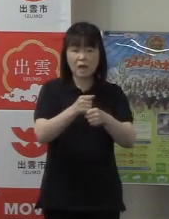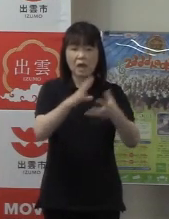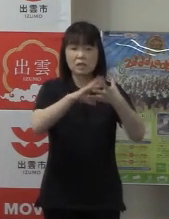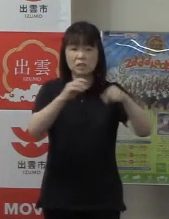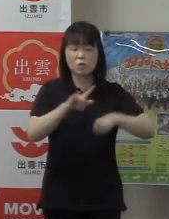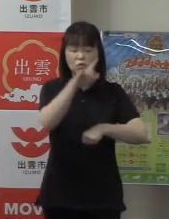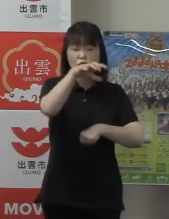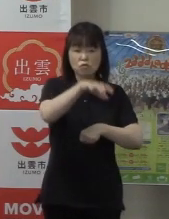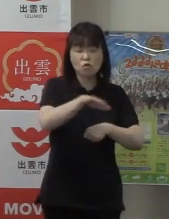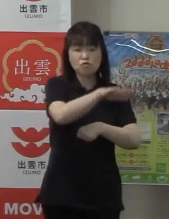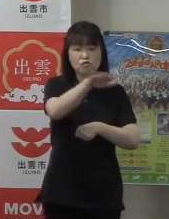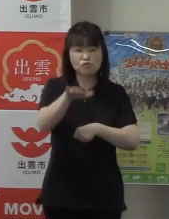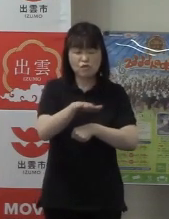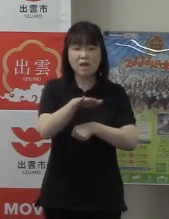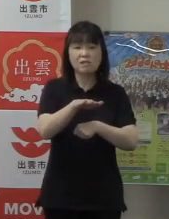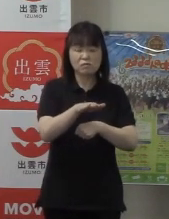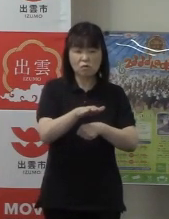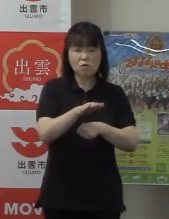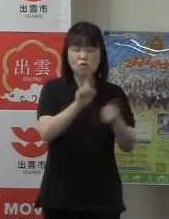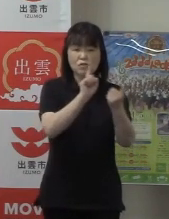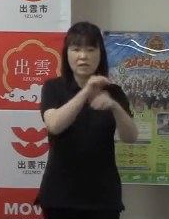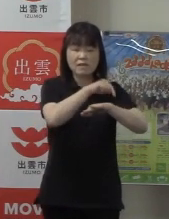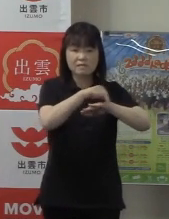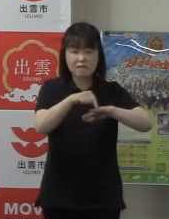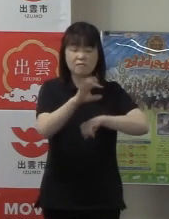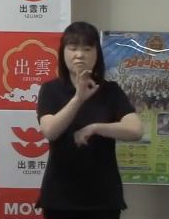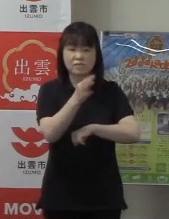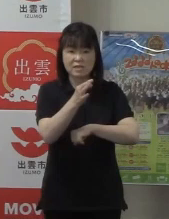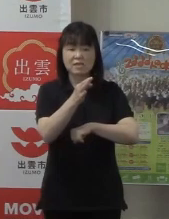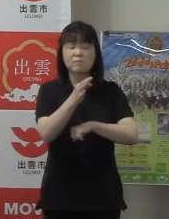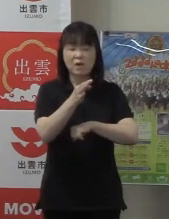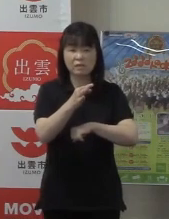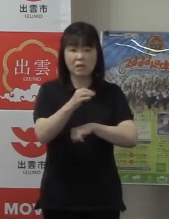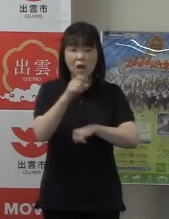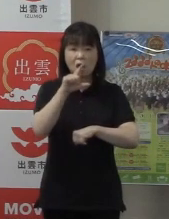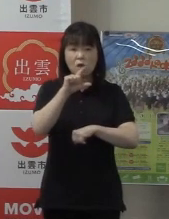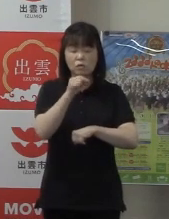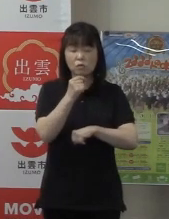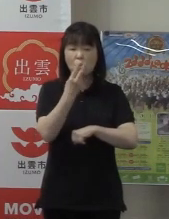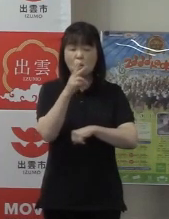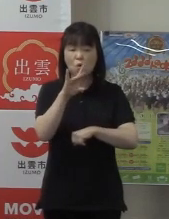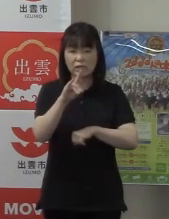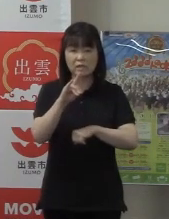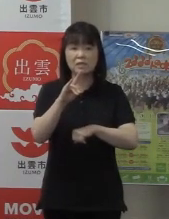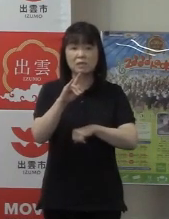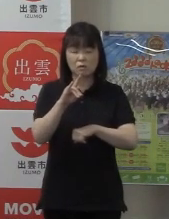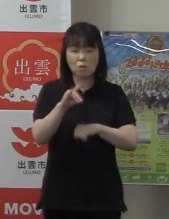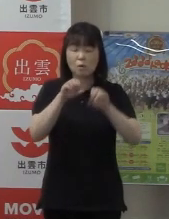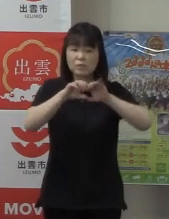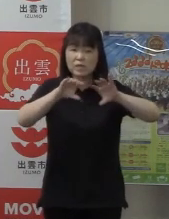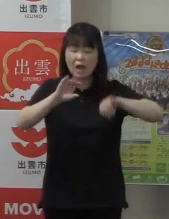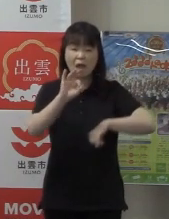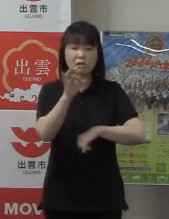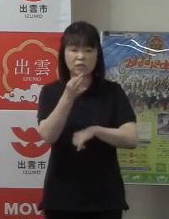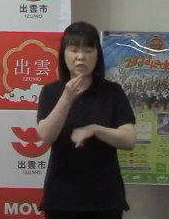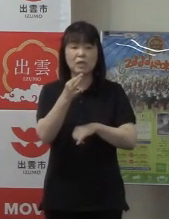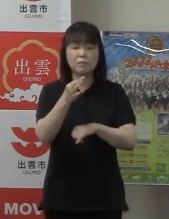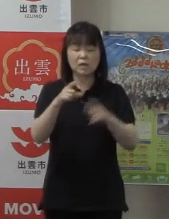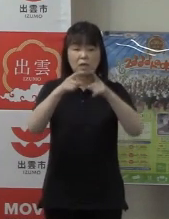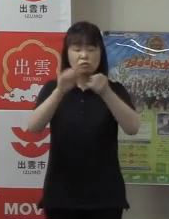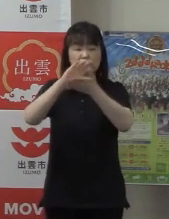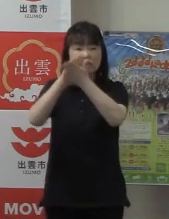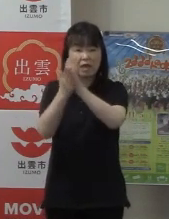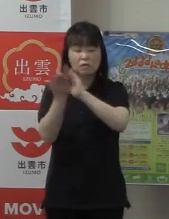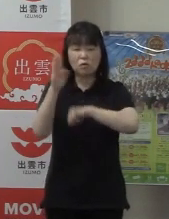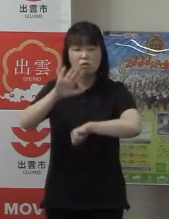事業費、トキの野生復帰を目指す里地の PR 経費、可燃土の国県支出金返還金等